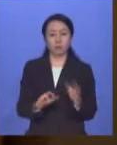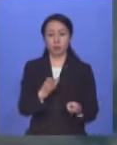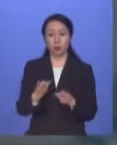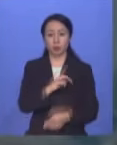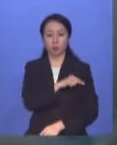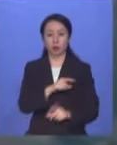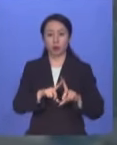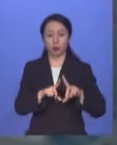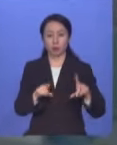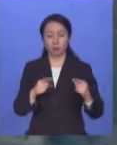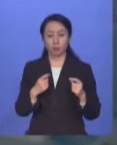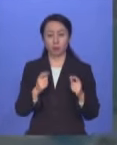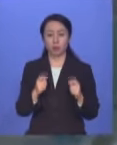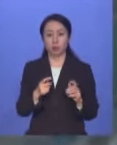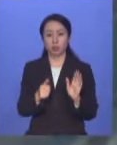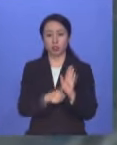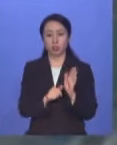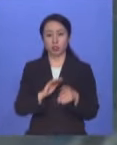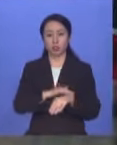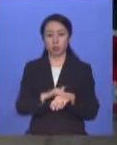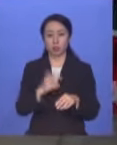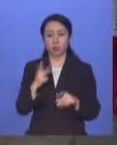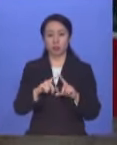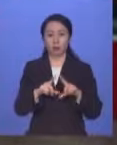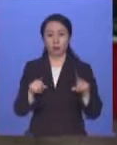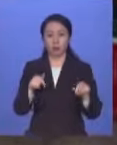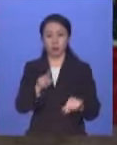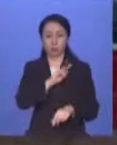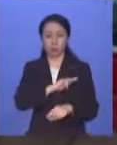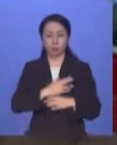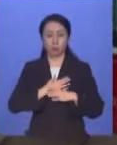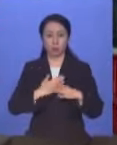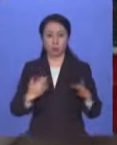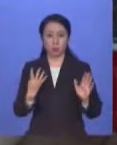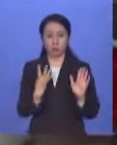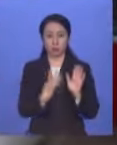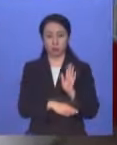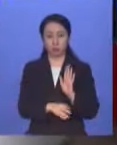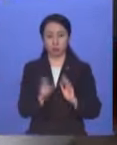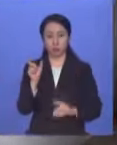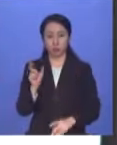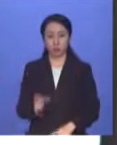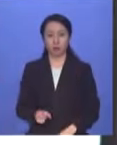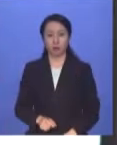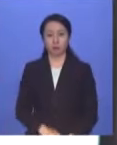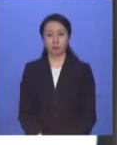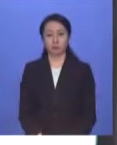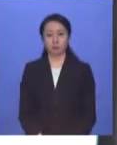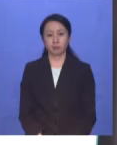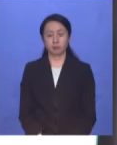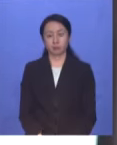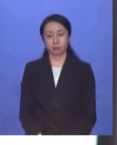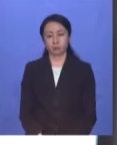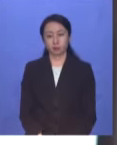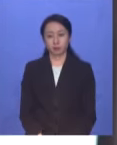аптека, банкетный зал, 6 магазинов, 3 фермы. Здесь трудится более 90 человек.